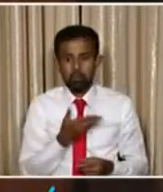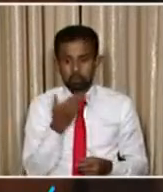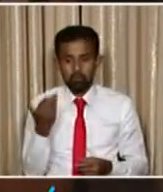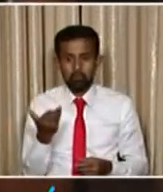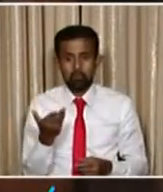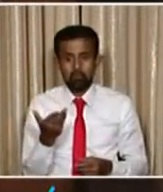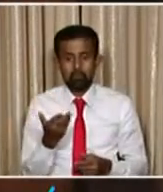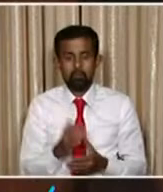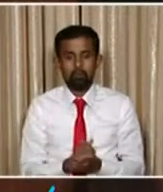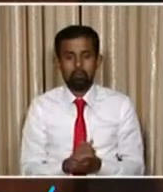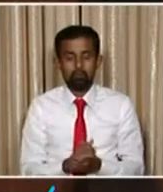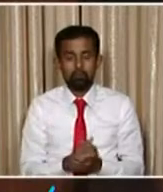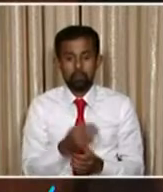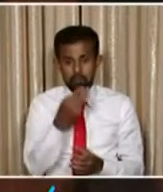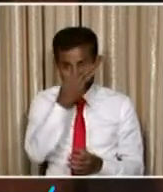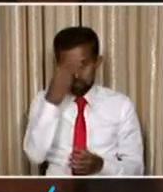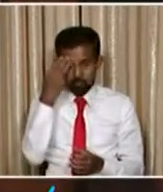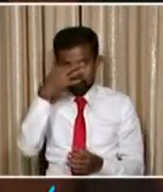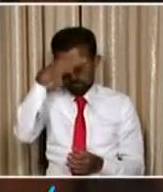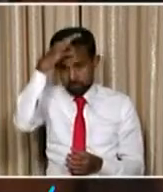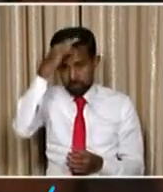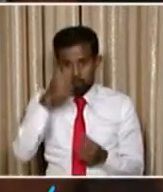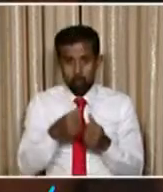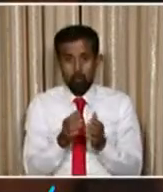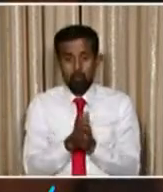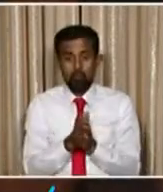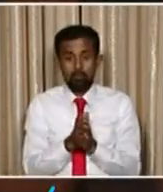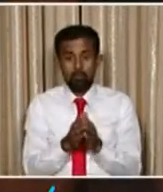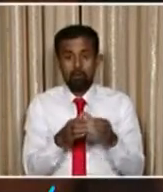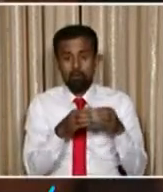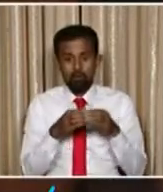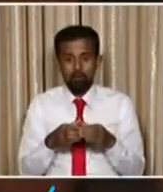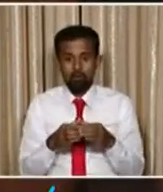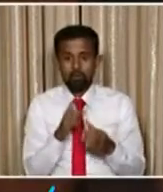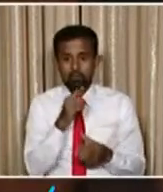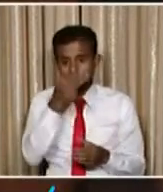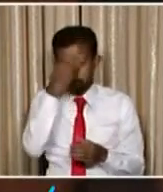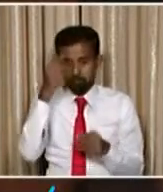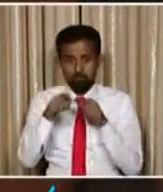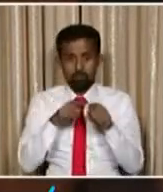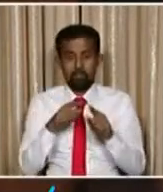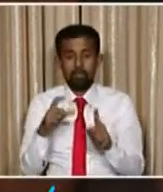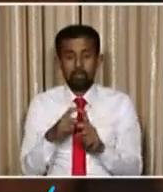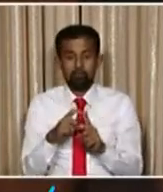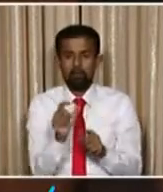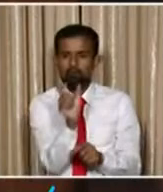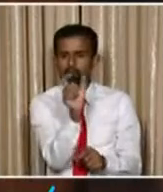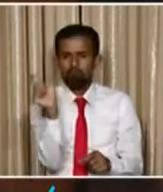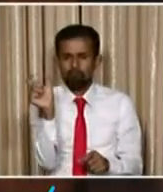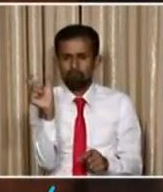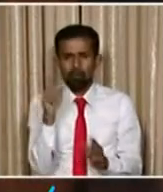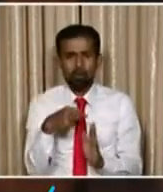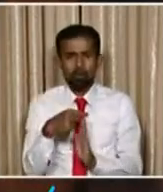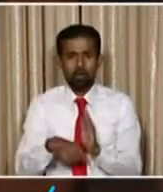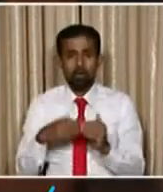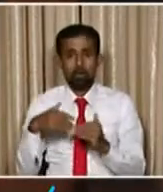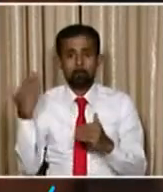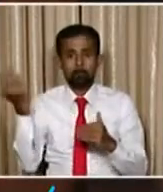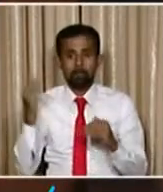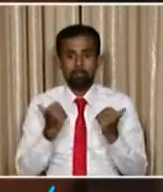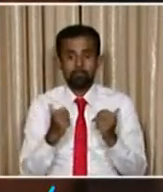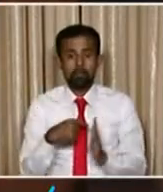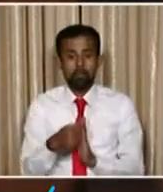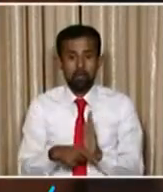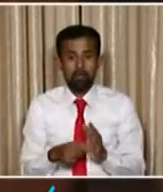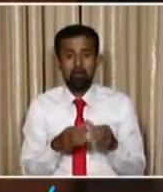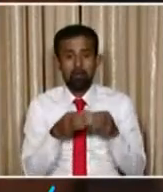රටේ ඉන්න මේ දෙමළ සිංහල ඕන ඩයස්පෝරා දැන් ඩයස්පෝරා කොහම දෙමළ විතරක් නෙවෙයි ඩයස්පෝරා කියන වචනේ ලංකාවෙන් පිට ජීවත් වෙන